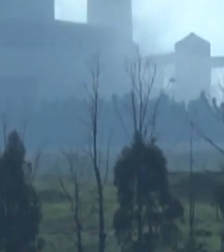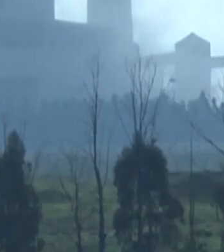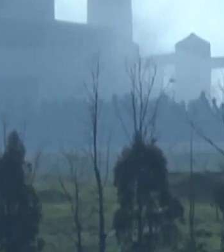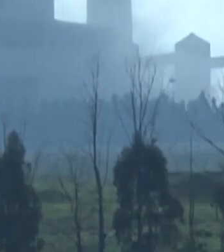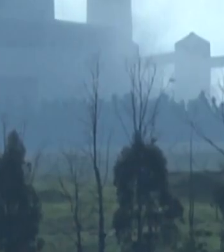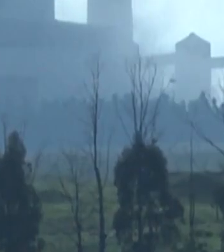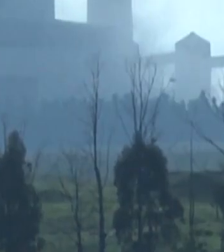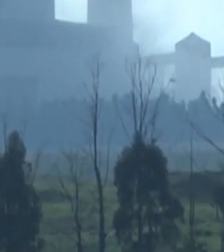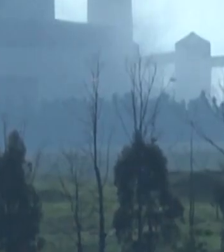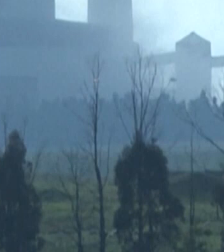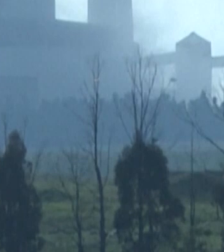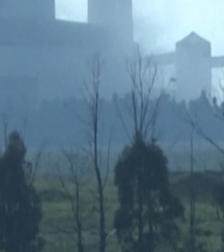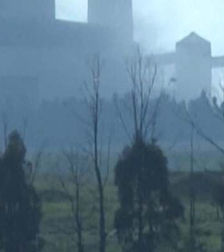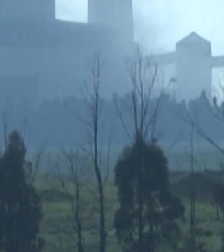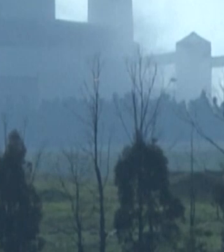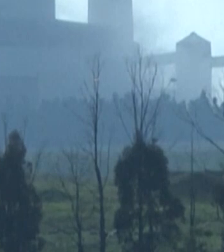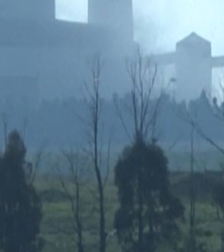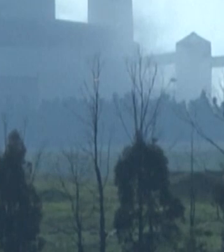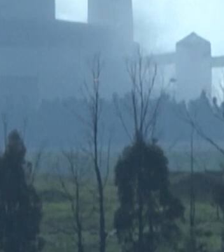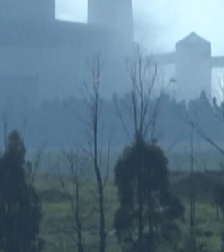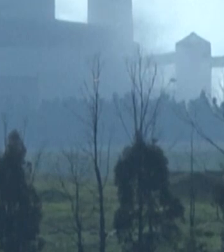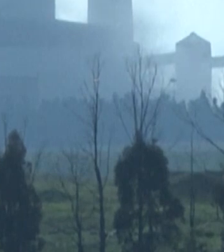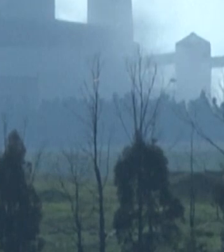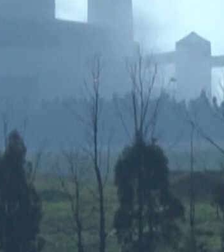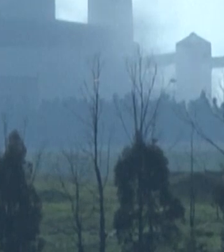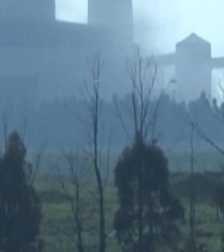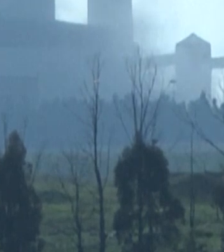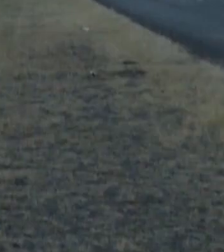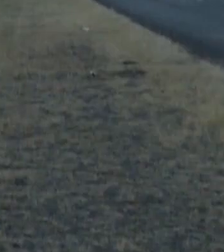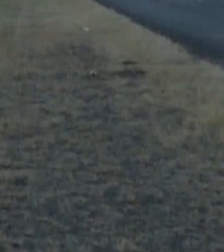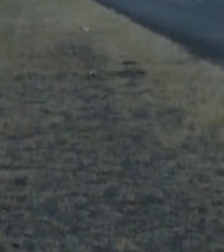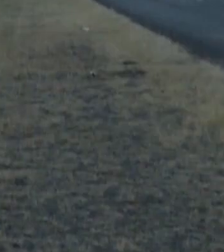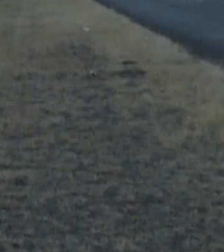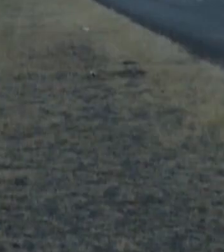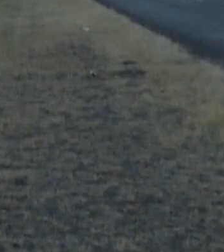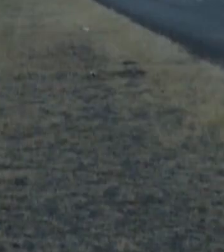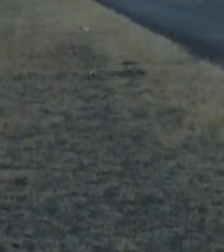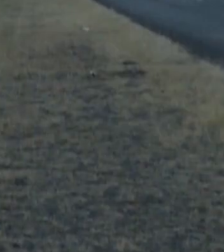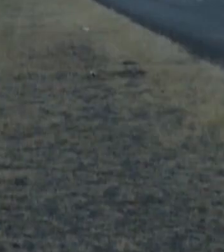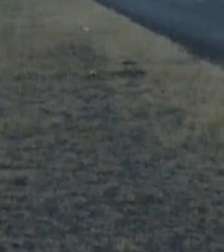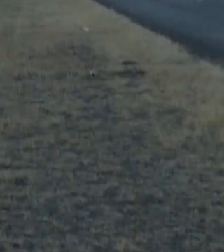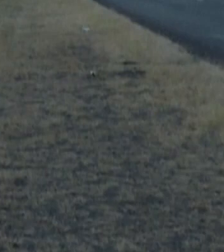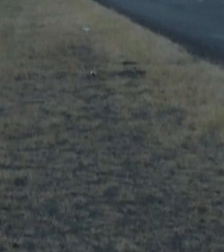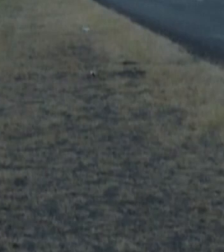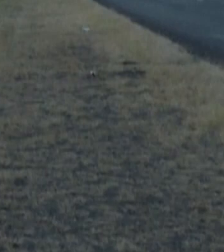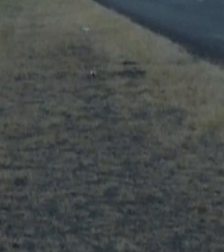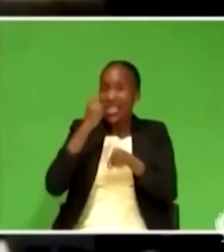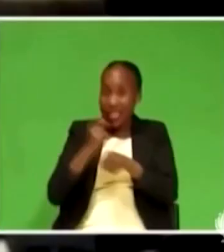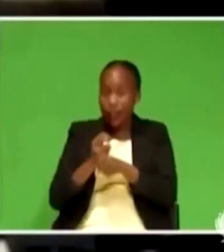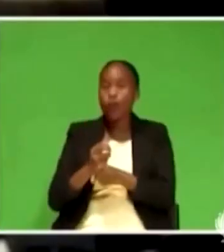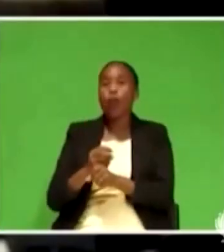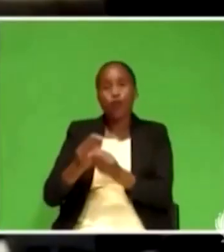سوف يتيح للحكومه اتخاذ الاجراءات العمليه اللازمه لمواجهه مشكلات سلاسل الامداد